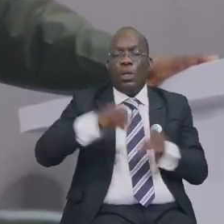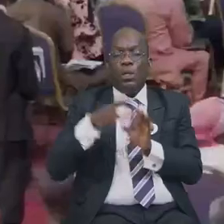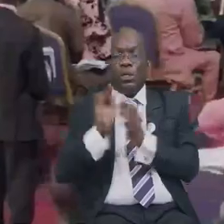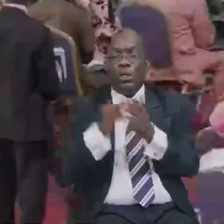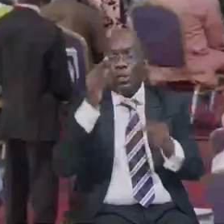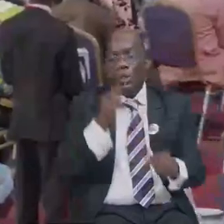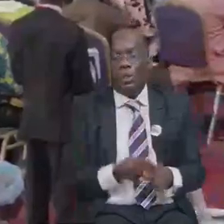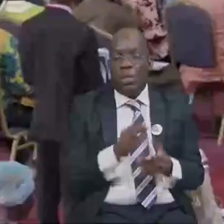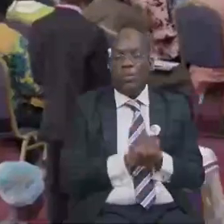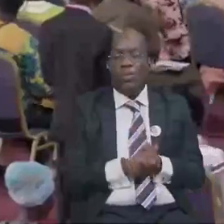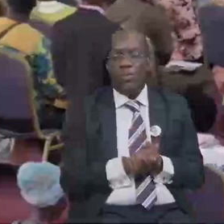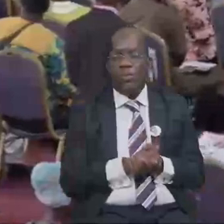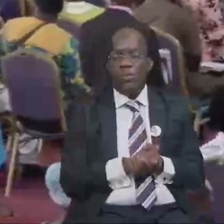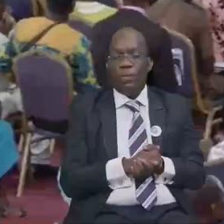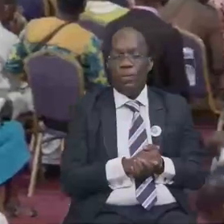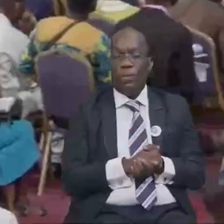Jésus.